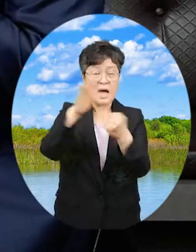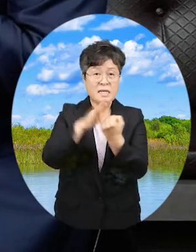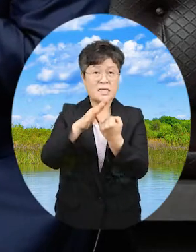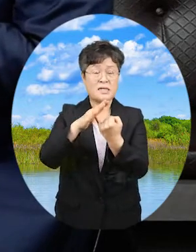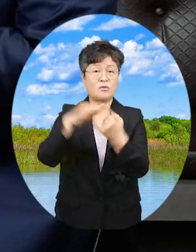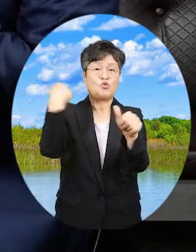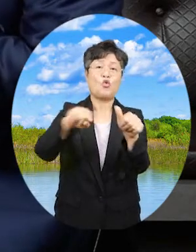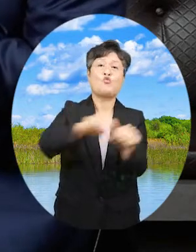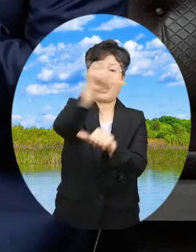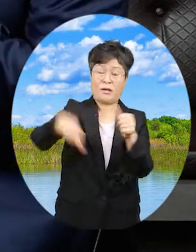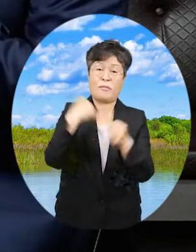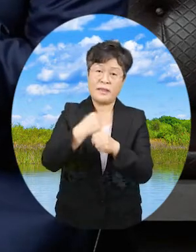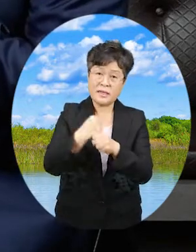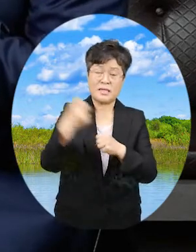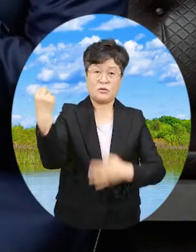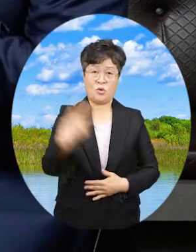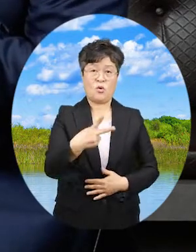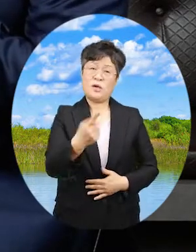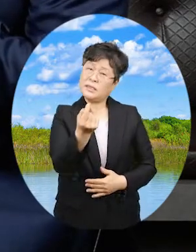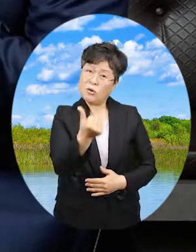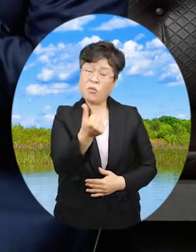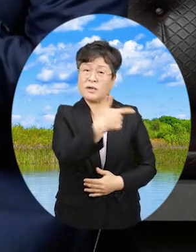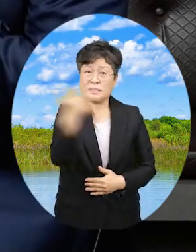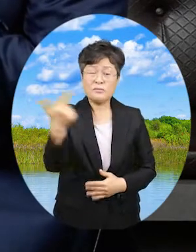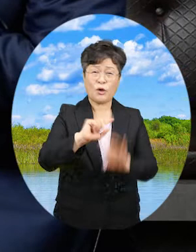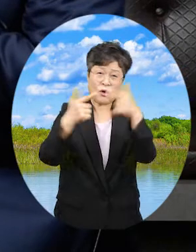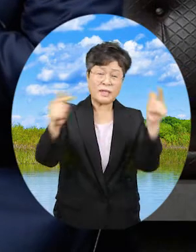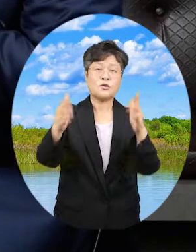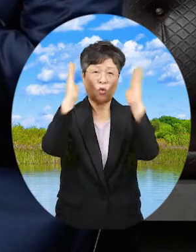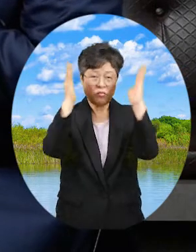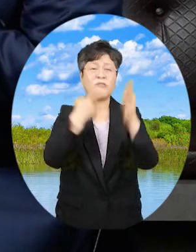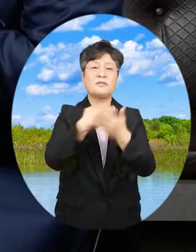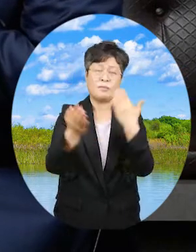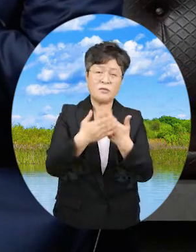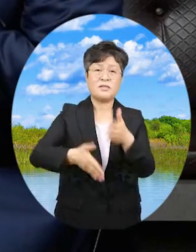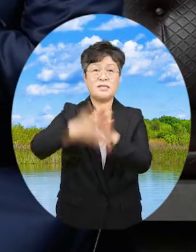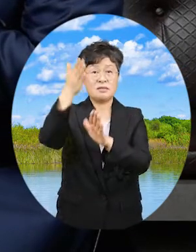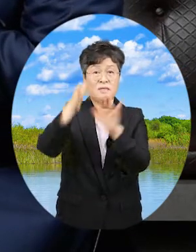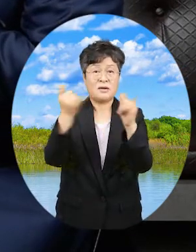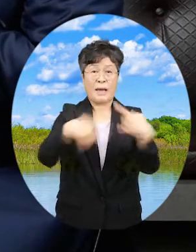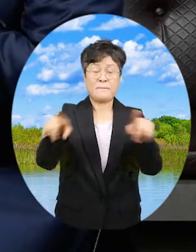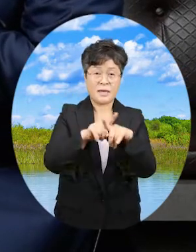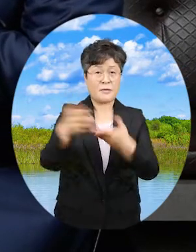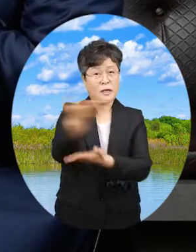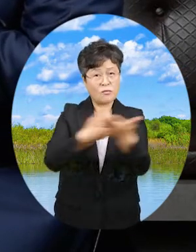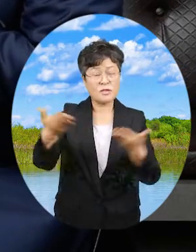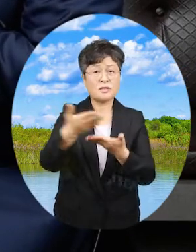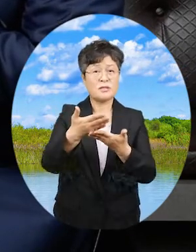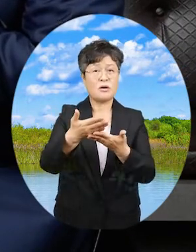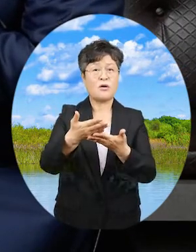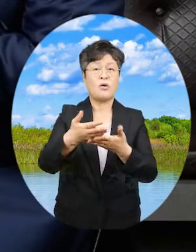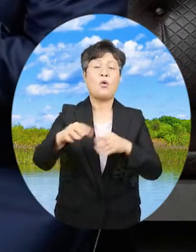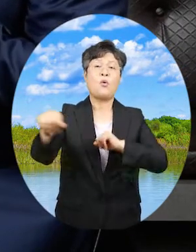그래서 제가 이제 8년 동안에 도시환경위원회나 환경 쪽으로 이제 하면서 시의회에서 예산이라든지 행정사무감사를 좀 했고요